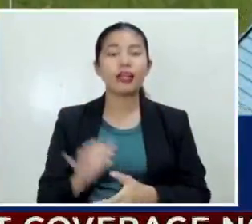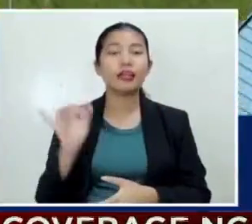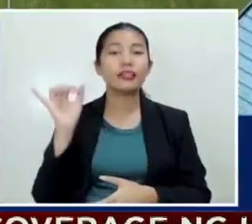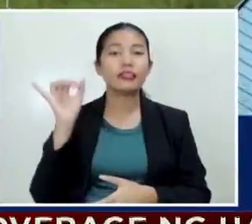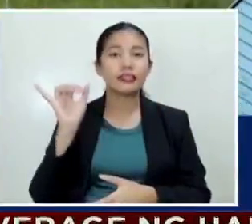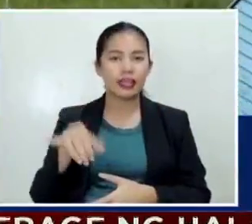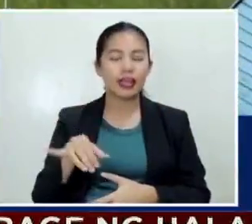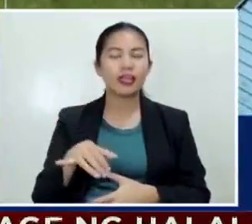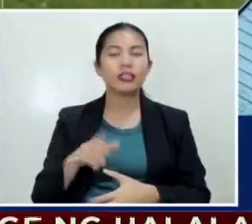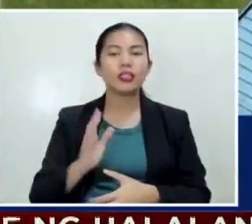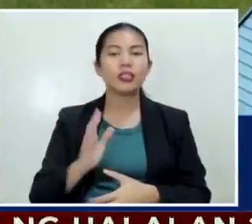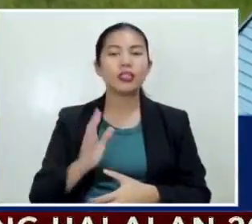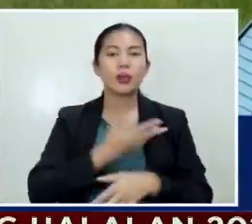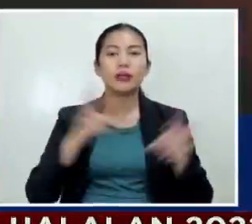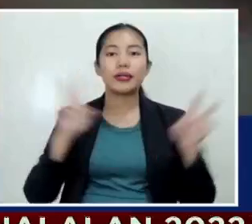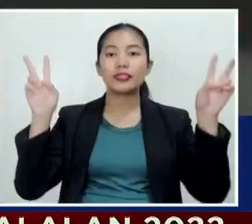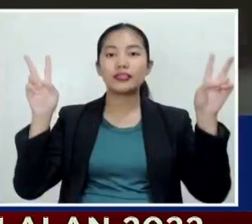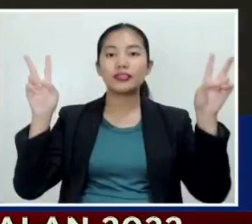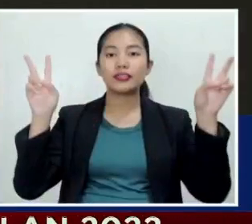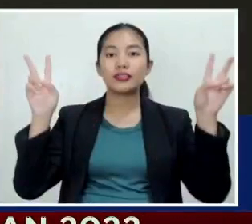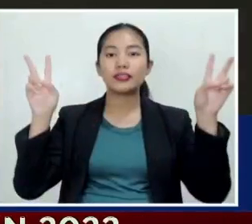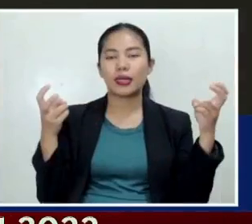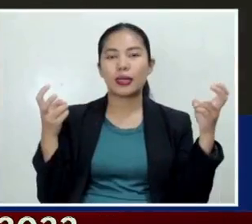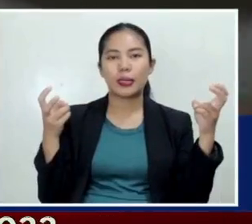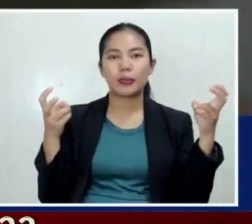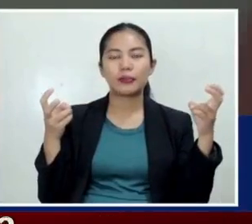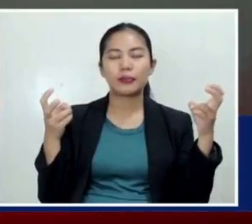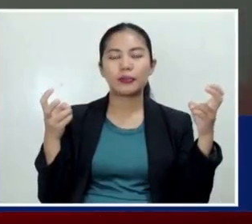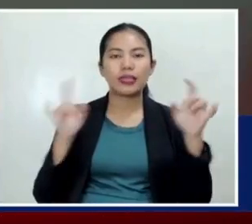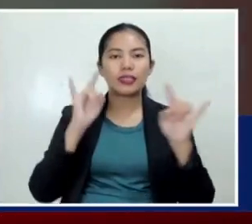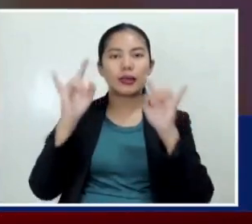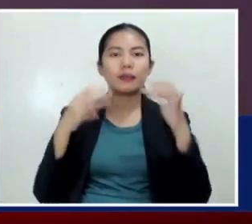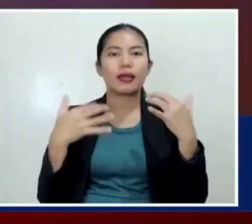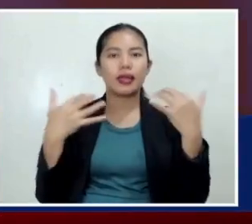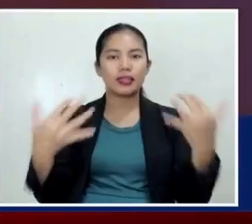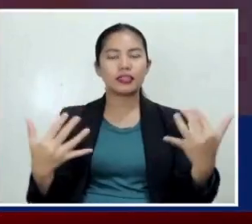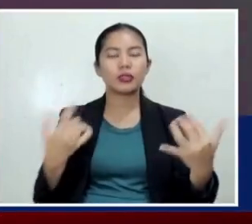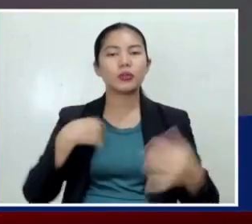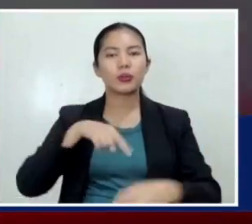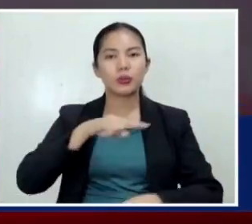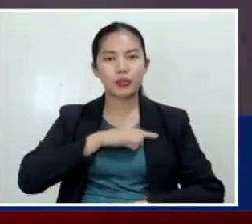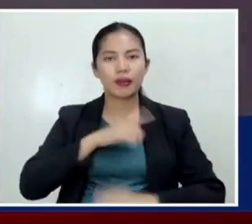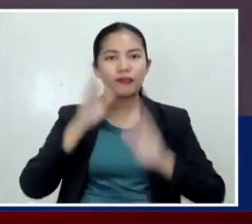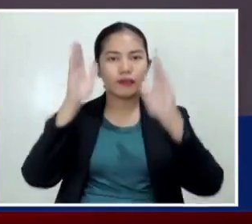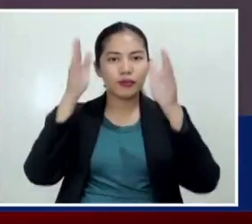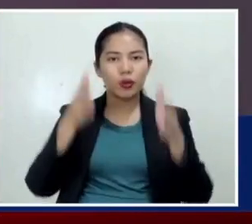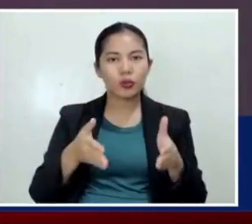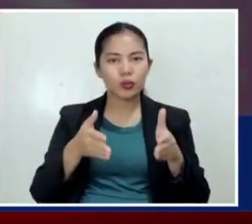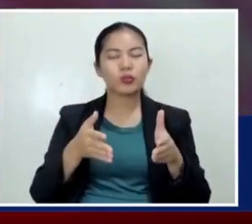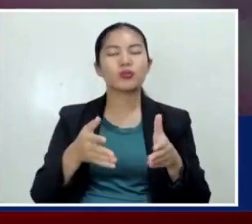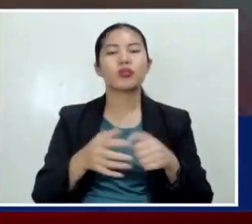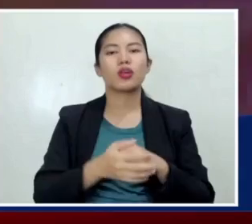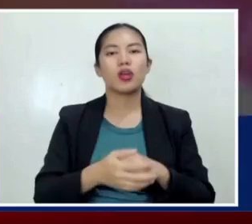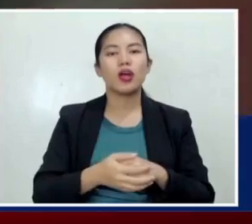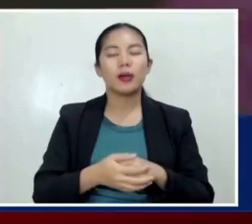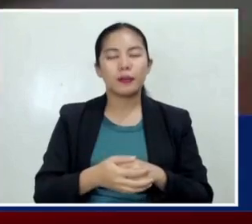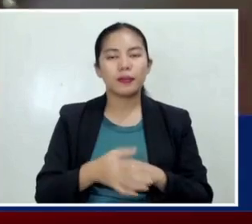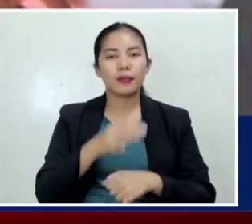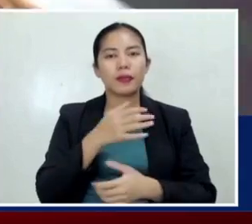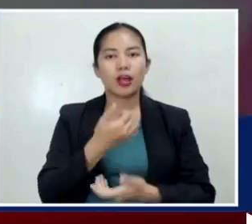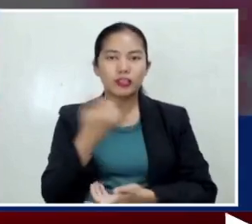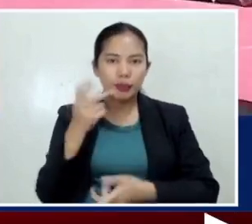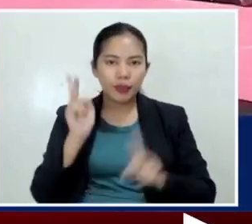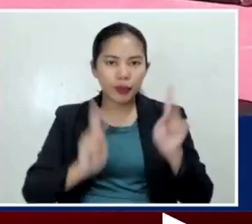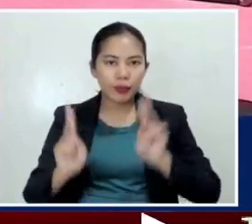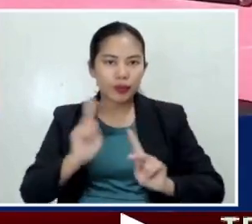tema ng kampanyang ito. Sakripisyo, inuuna ang interes ng iba, inuuna ang pagmamahal